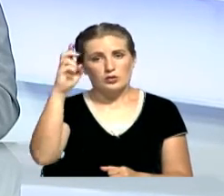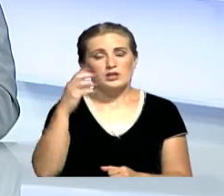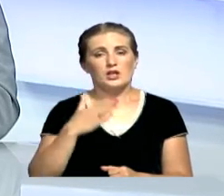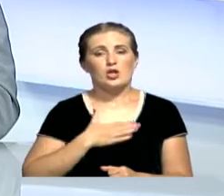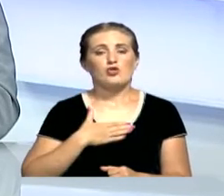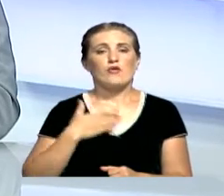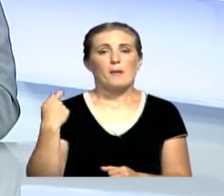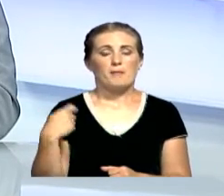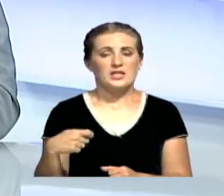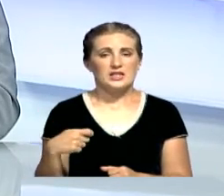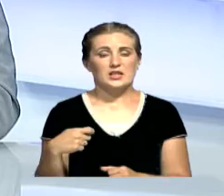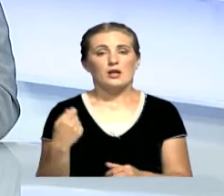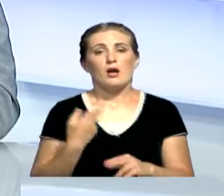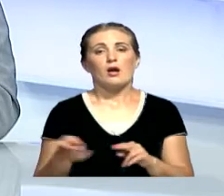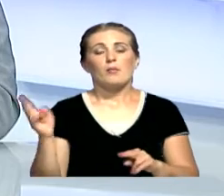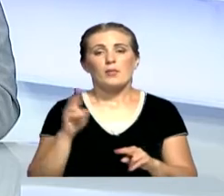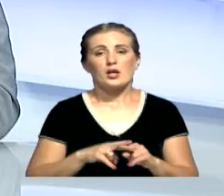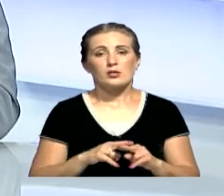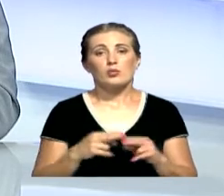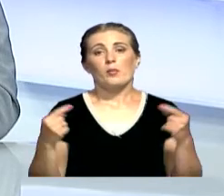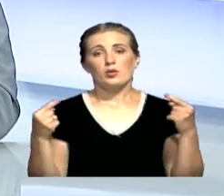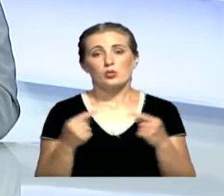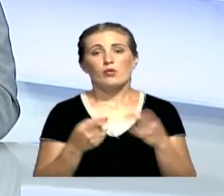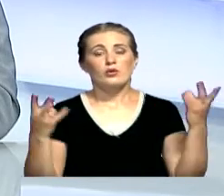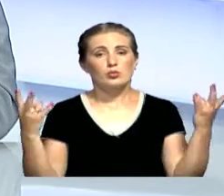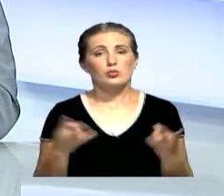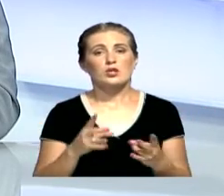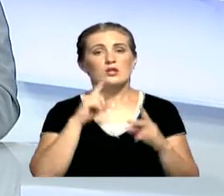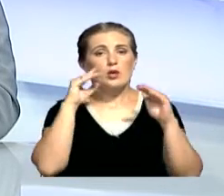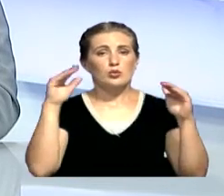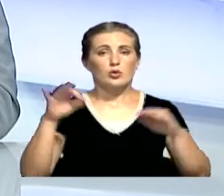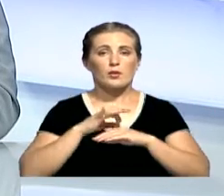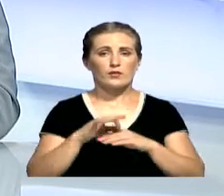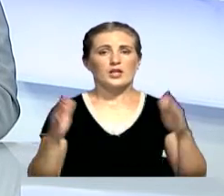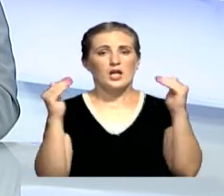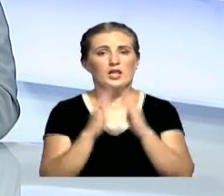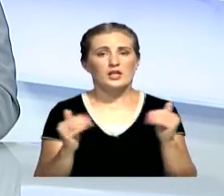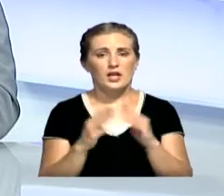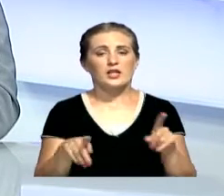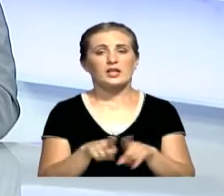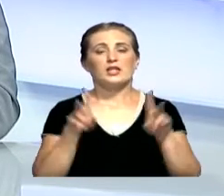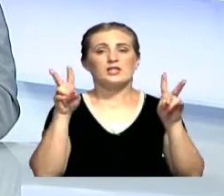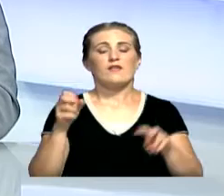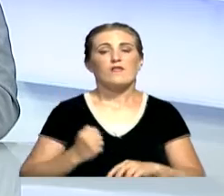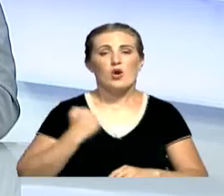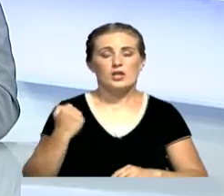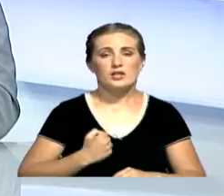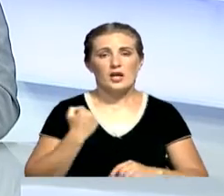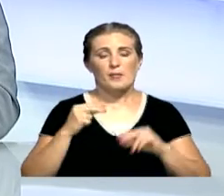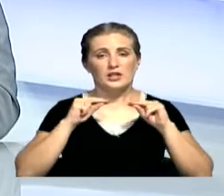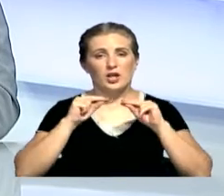президента поэтому безусловно нужно с молодежи проводить лагеря вот такие военно-патриотические зарницы